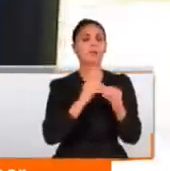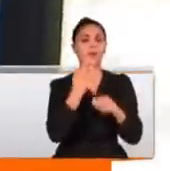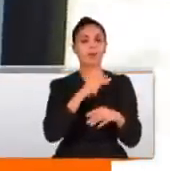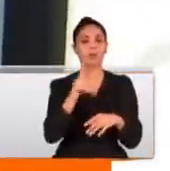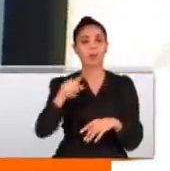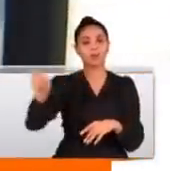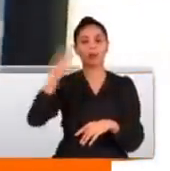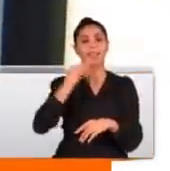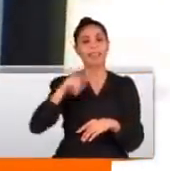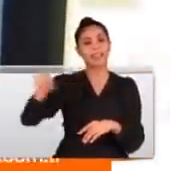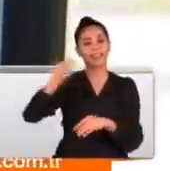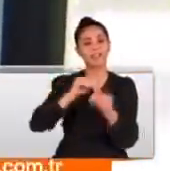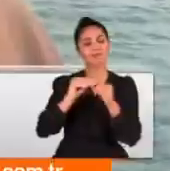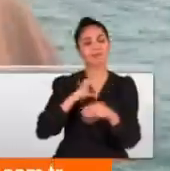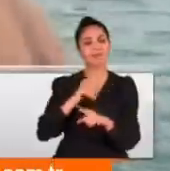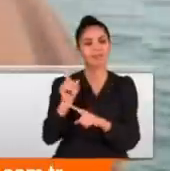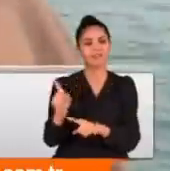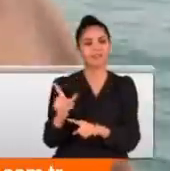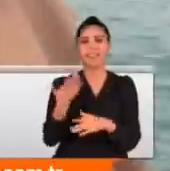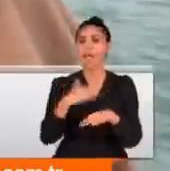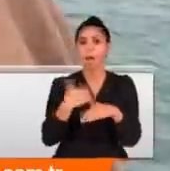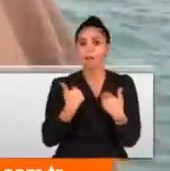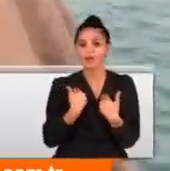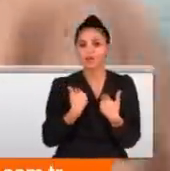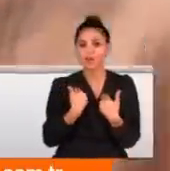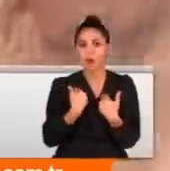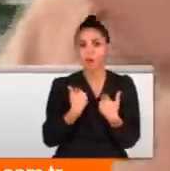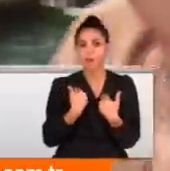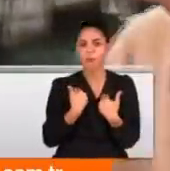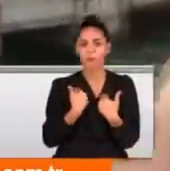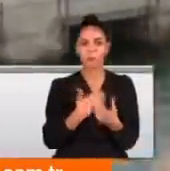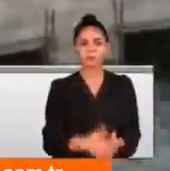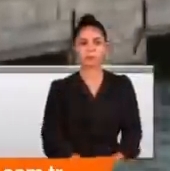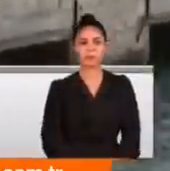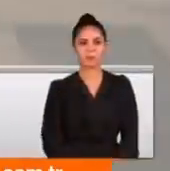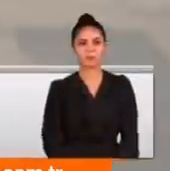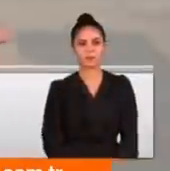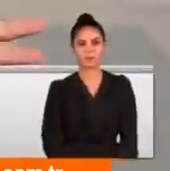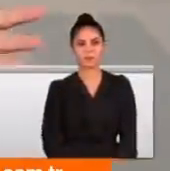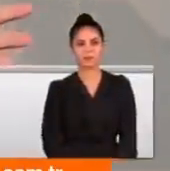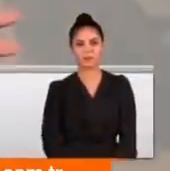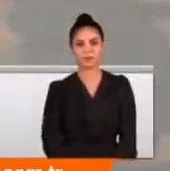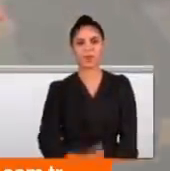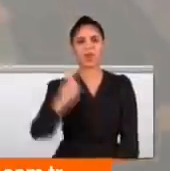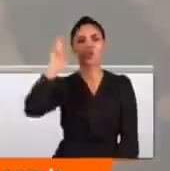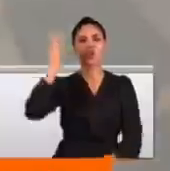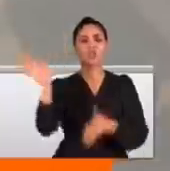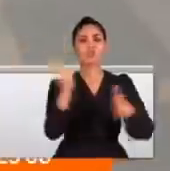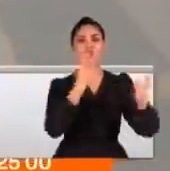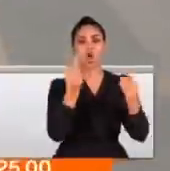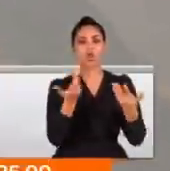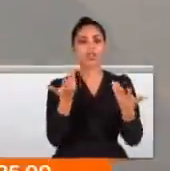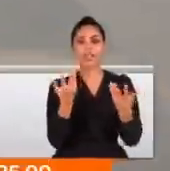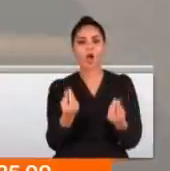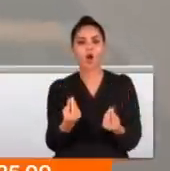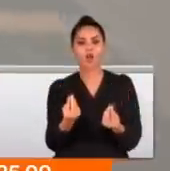kuşağını sıkıntıya sokacak gibi görünüyor. Ne yapacağız biz o zaman? Şimdi Adana'ya gideceğiz, güneşe sıkacağız. Peki ama güneş fırtınası olduğunda ne